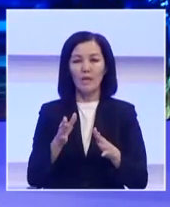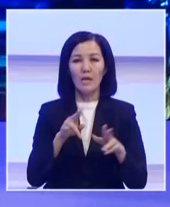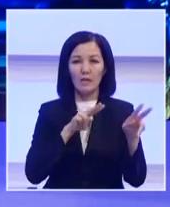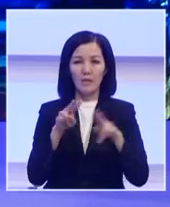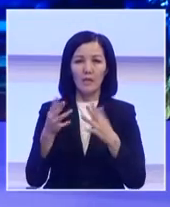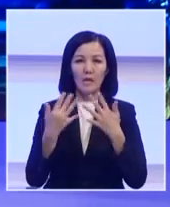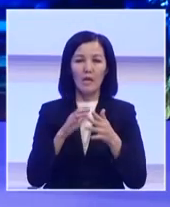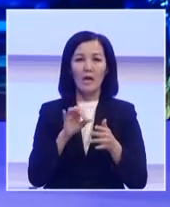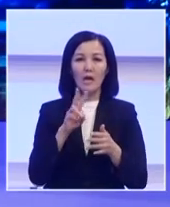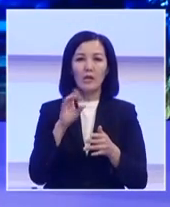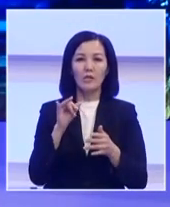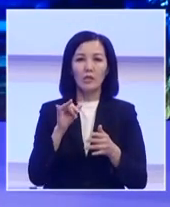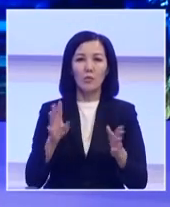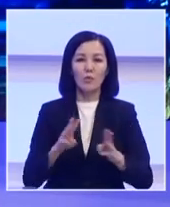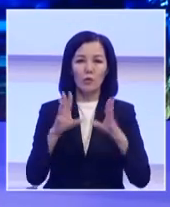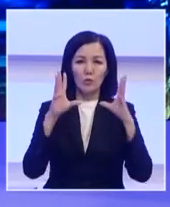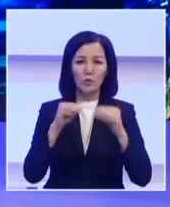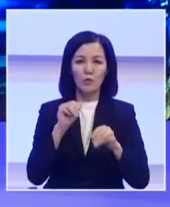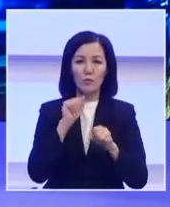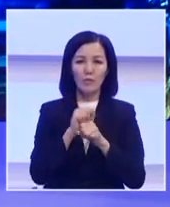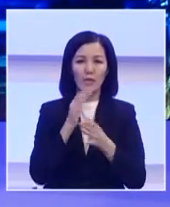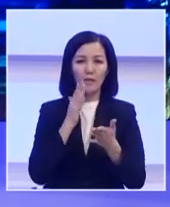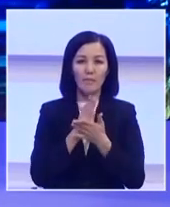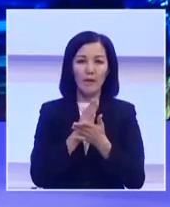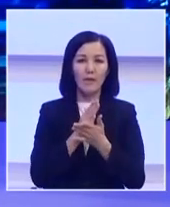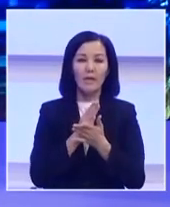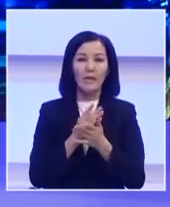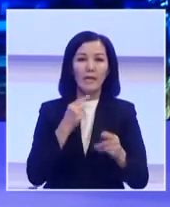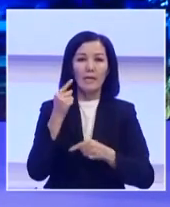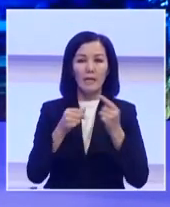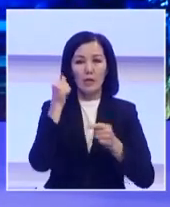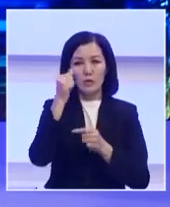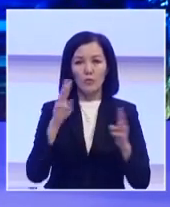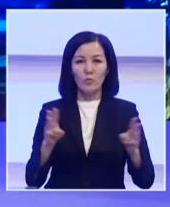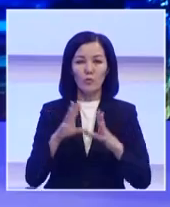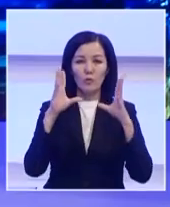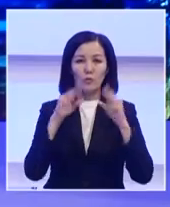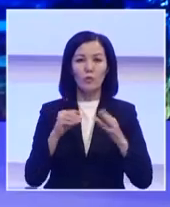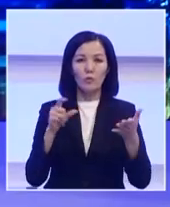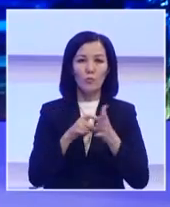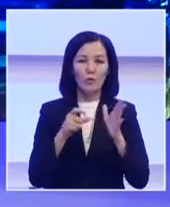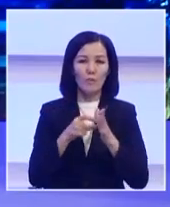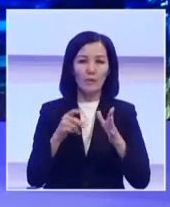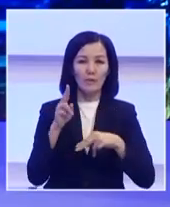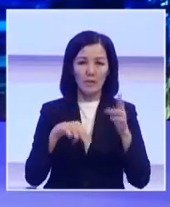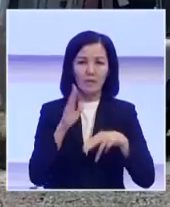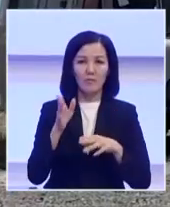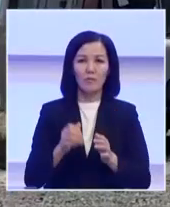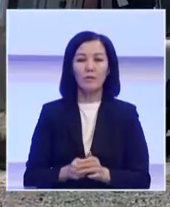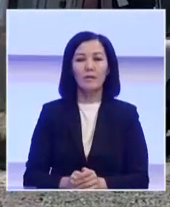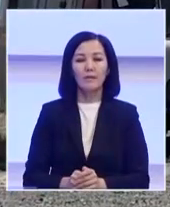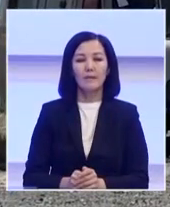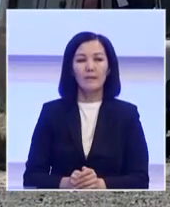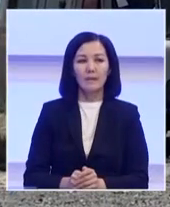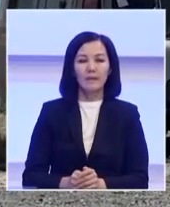Ақши ауылында өрт сөндіру бекеті бар. Енді келер жылы арнайы өрт сөндіру бөлімі салынады дейді салаға жауаптылар.